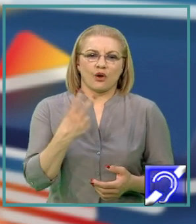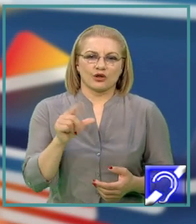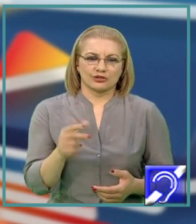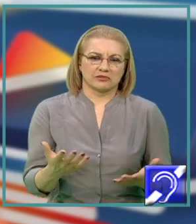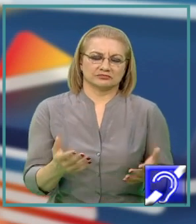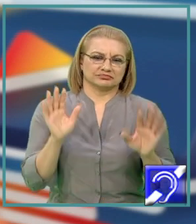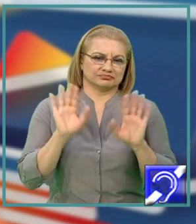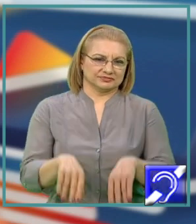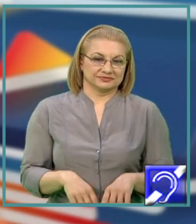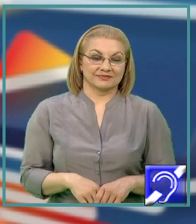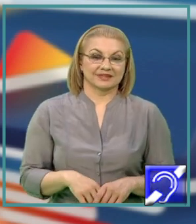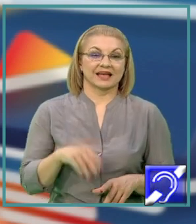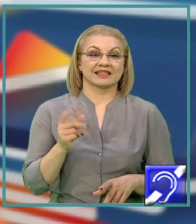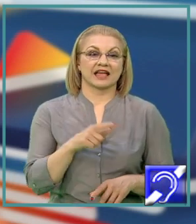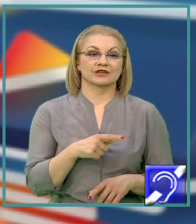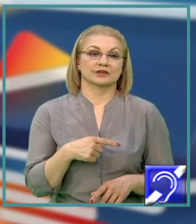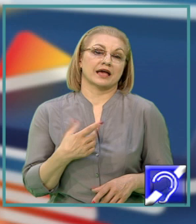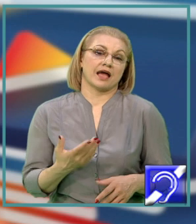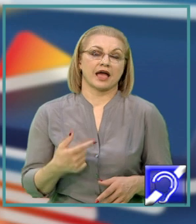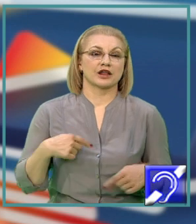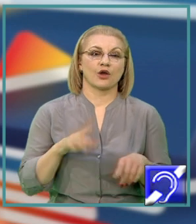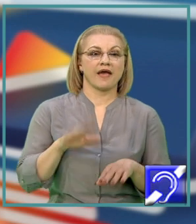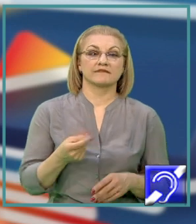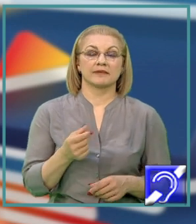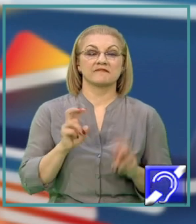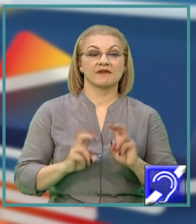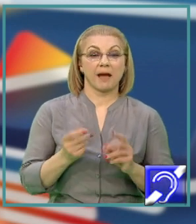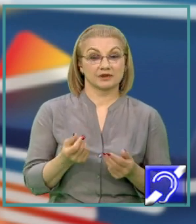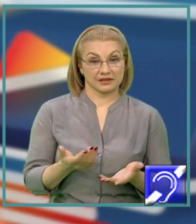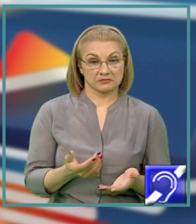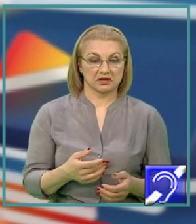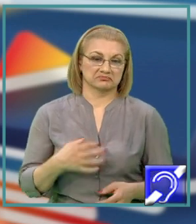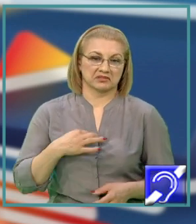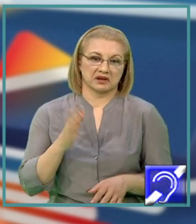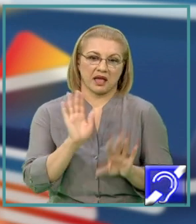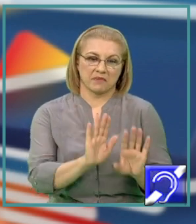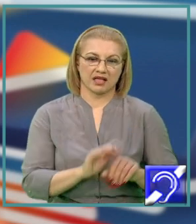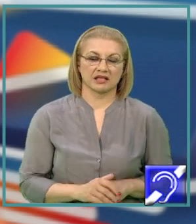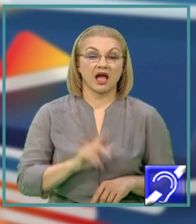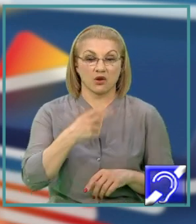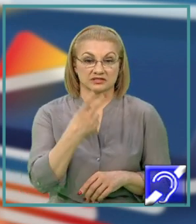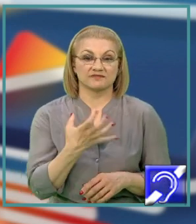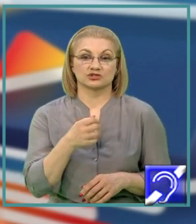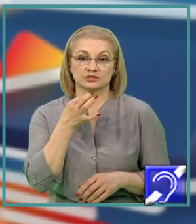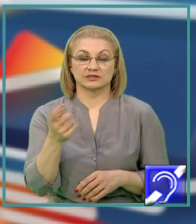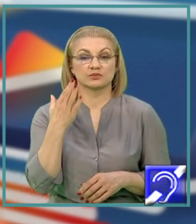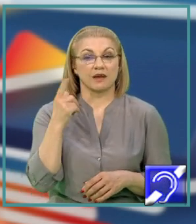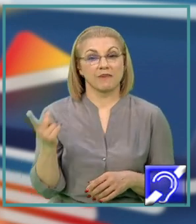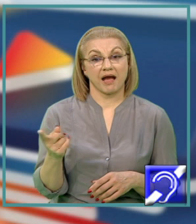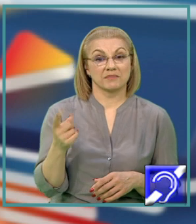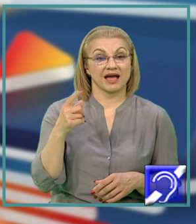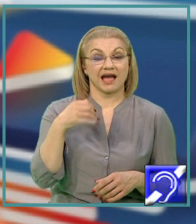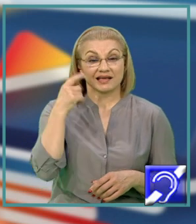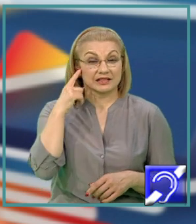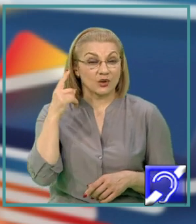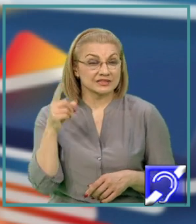Dacia. Sigur că noi avem fabrică de bani. Treaba ta. Să vezi ce o să zică mama când o să audă